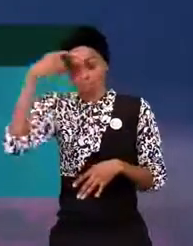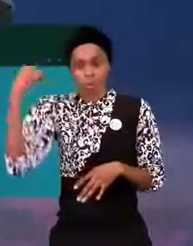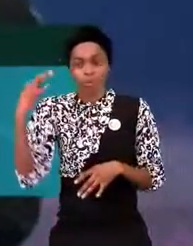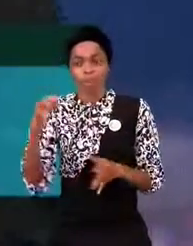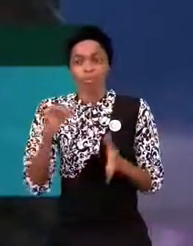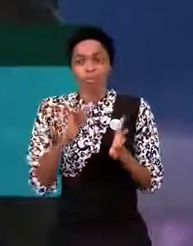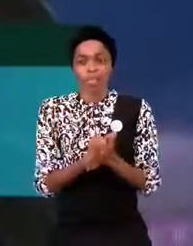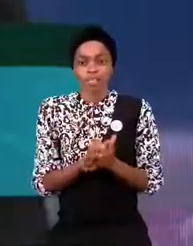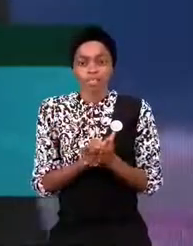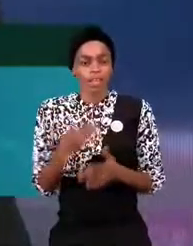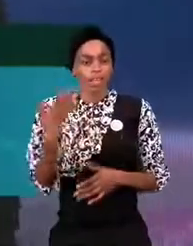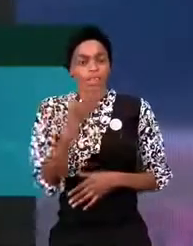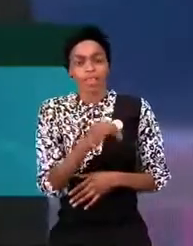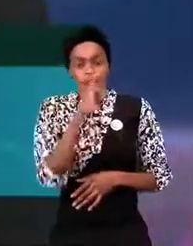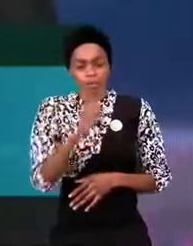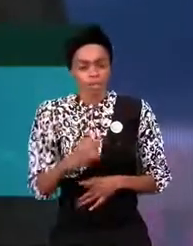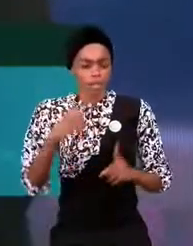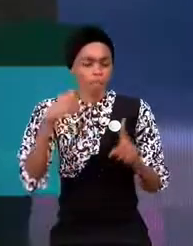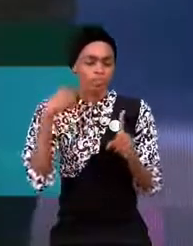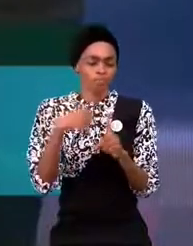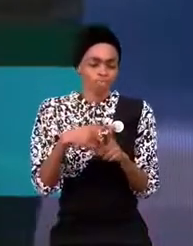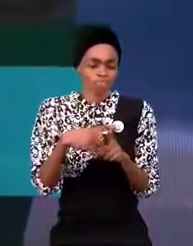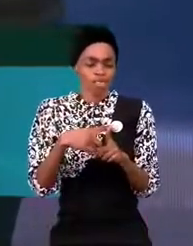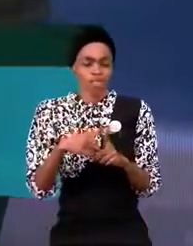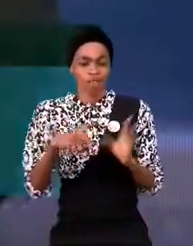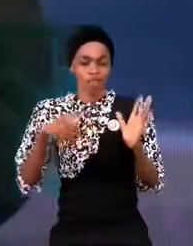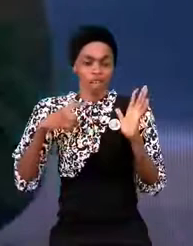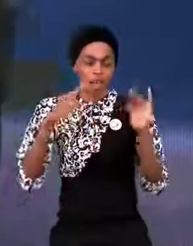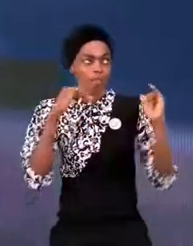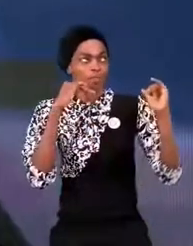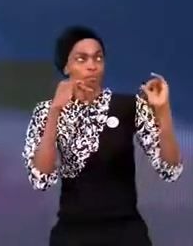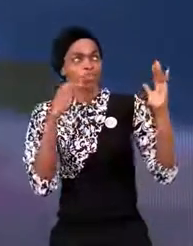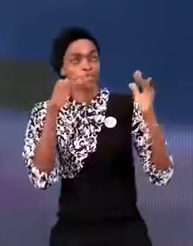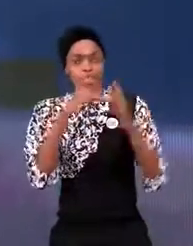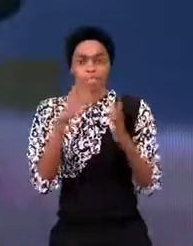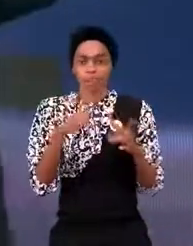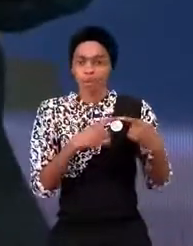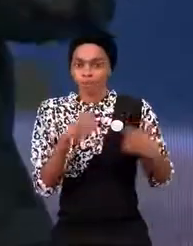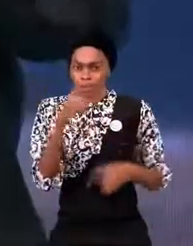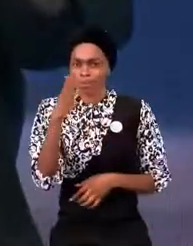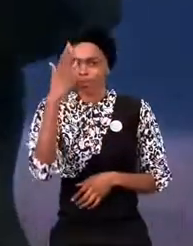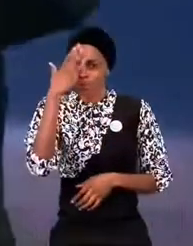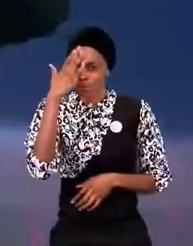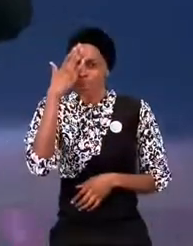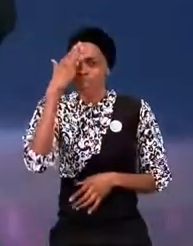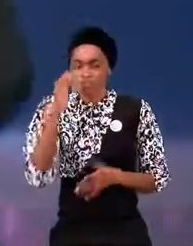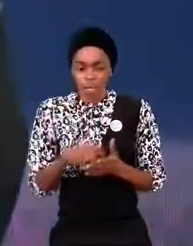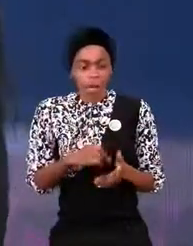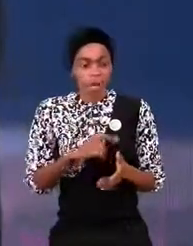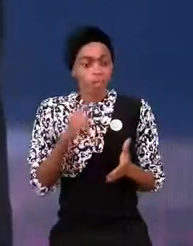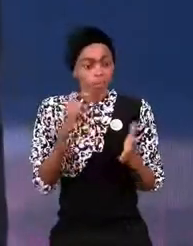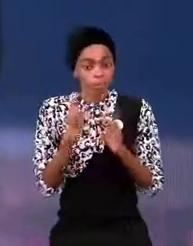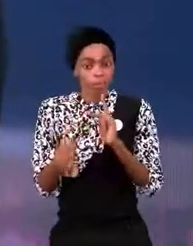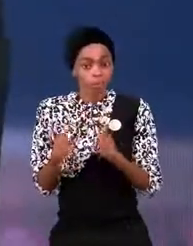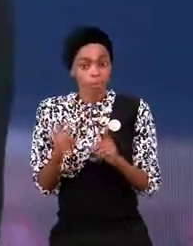positive dans ton cœur. Tu sais que ceux qui sont venus avant aujourd'hui, voyez ce qu'il a fait pour eux. Maintenant, tu as